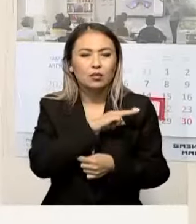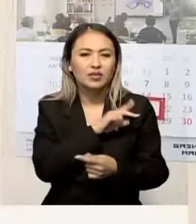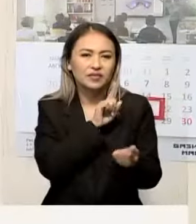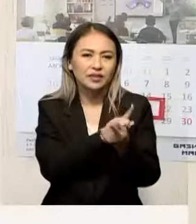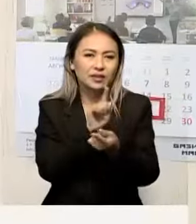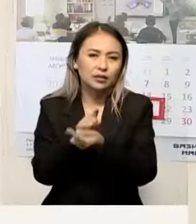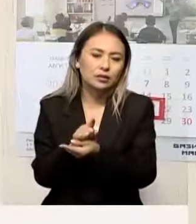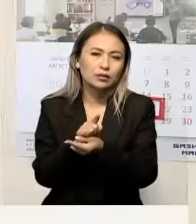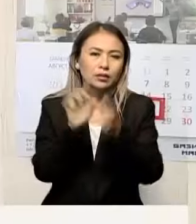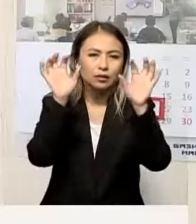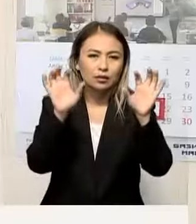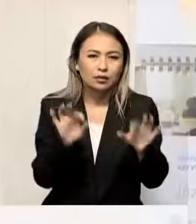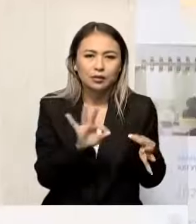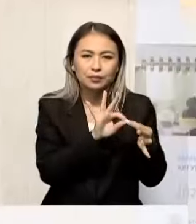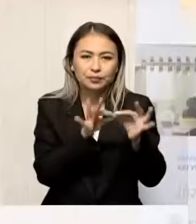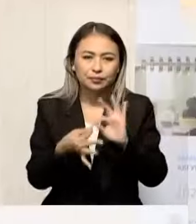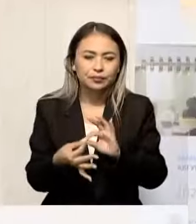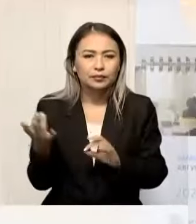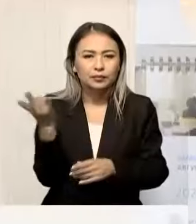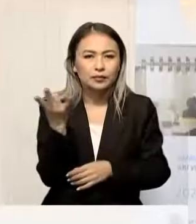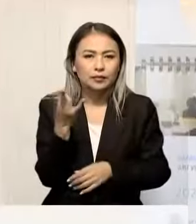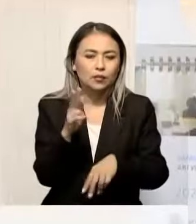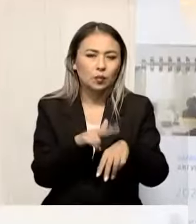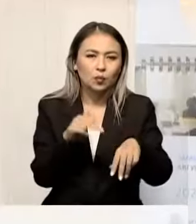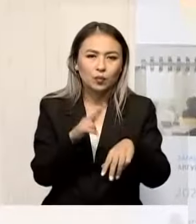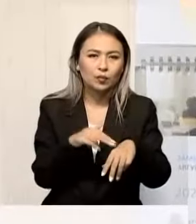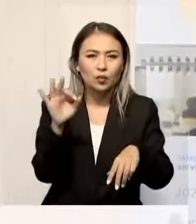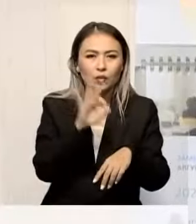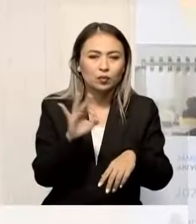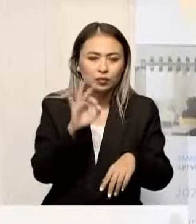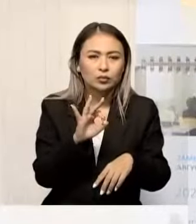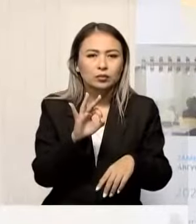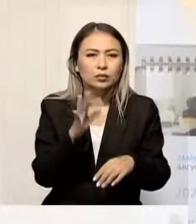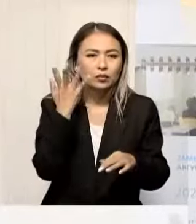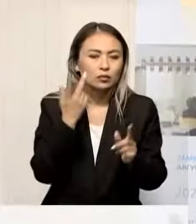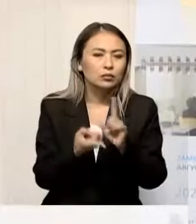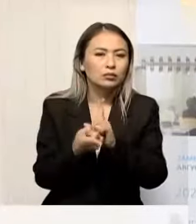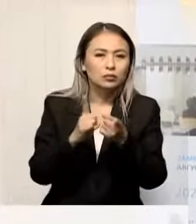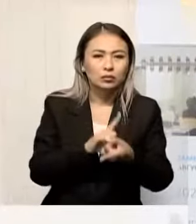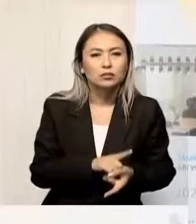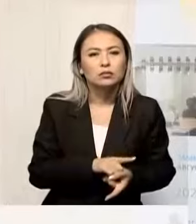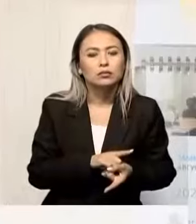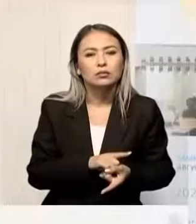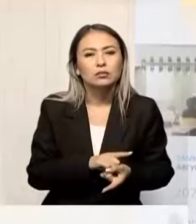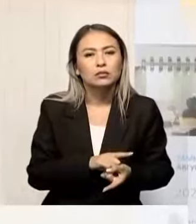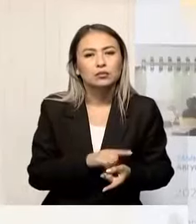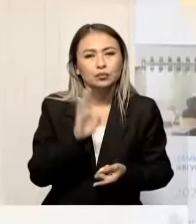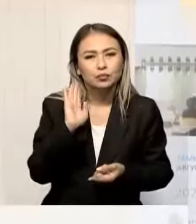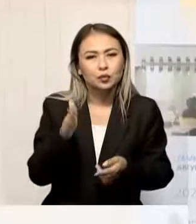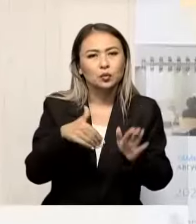осы заңдарды түсіндіре айту керек. Еңбек министрлігі осындай өзгерістер енгізілгеннен кейін түзеледі деп